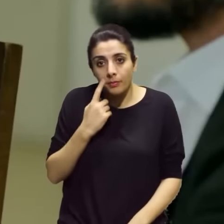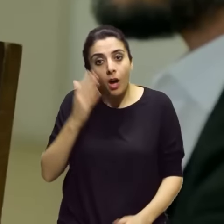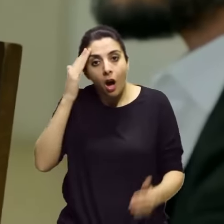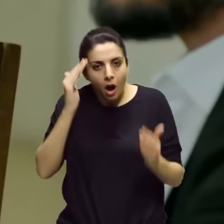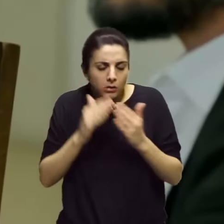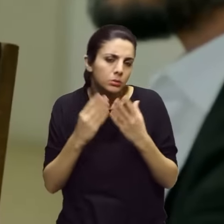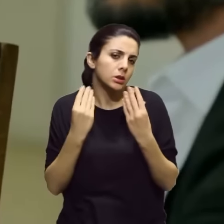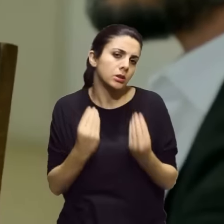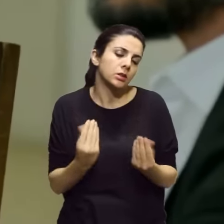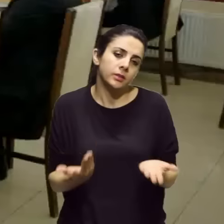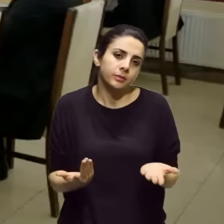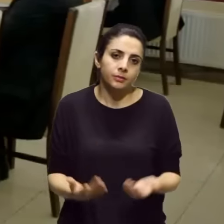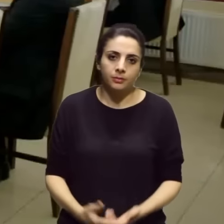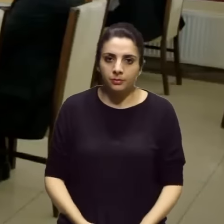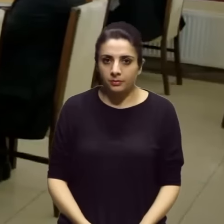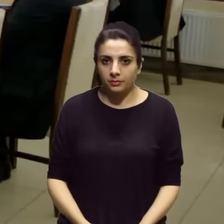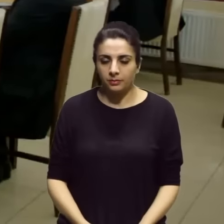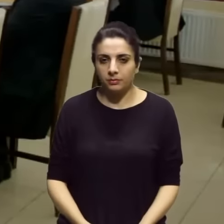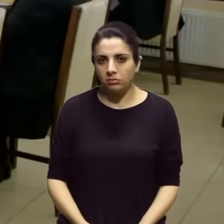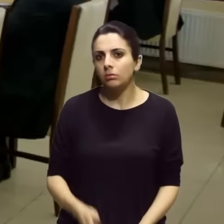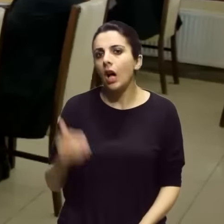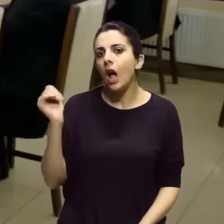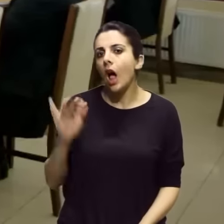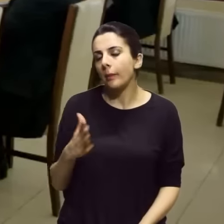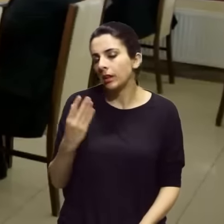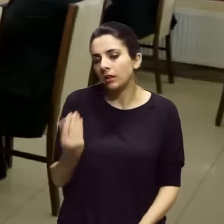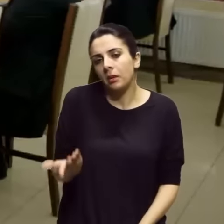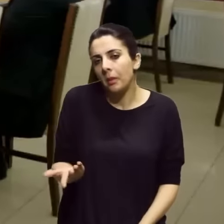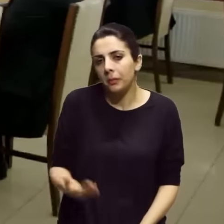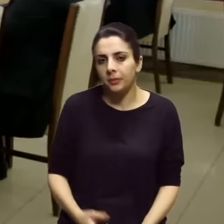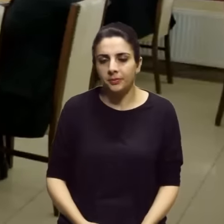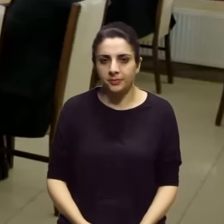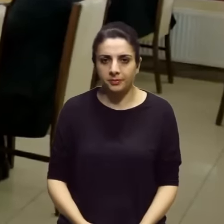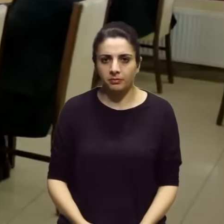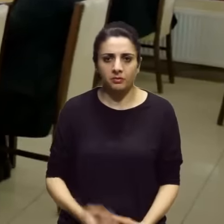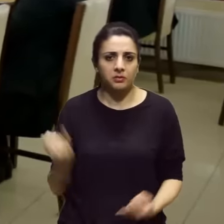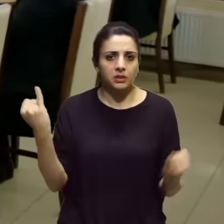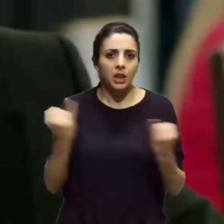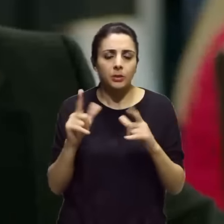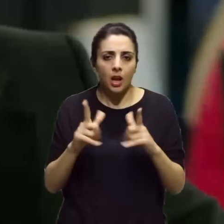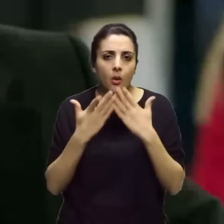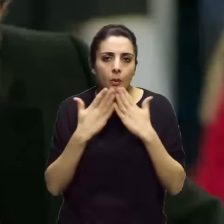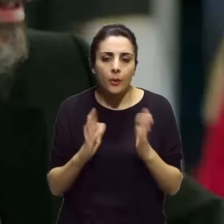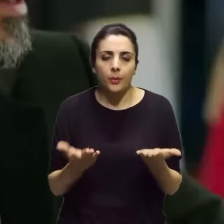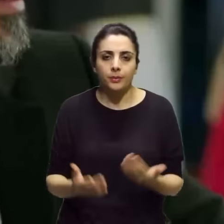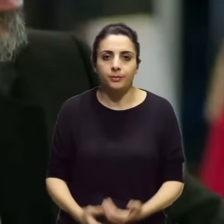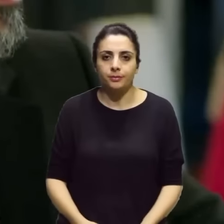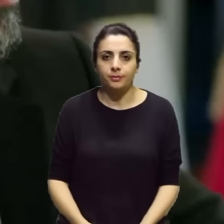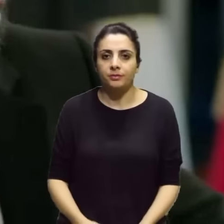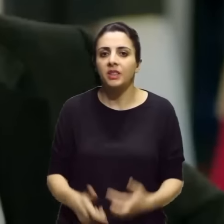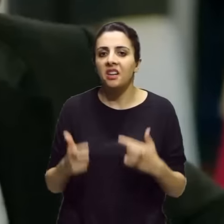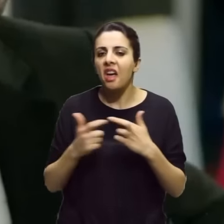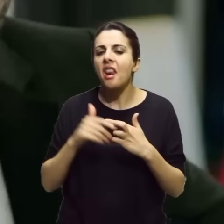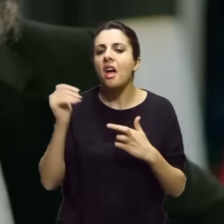anlaşırsak ne âlâ. Zaten geldik, buradayız. tartışmanın alemi yok.